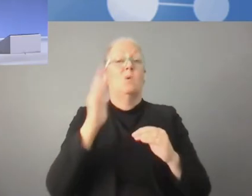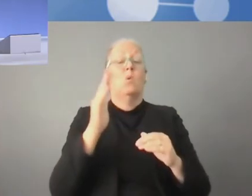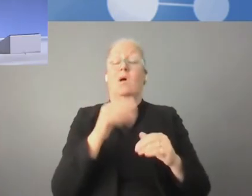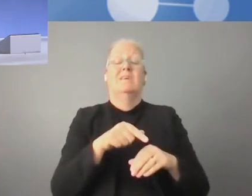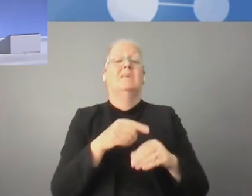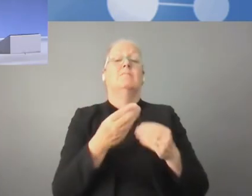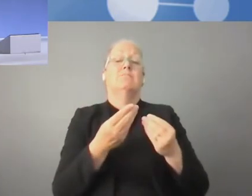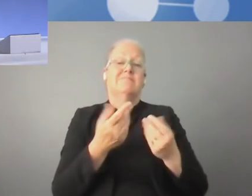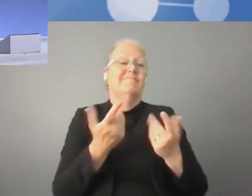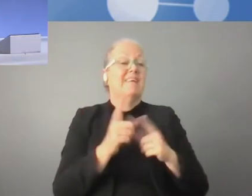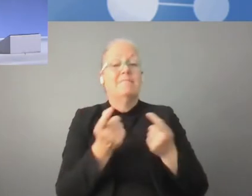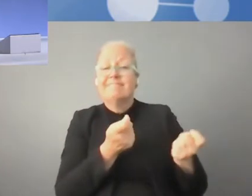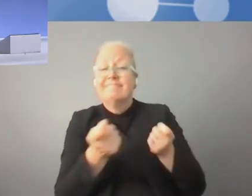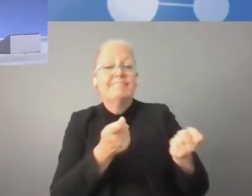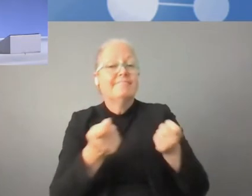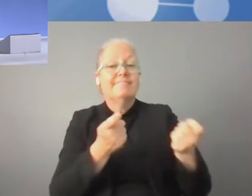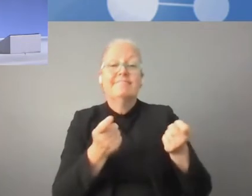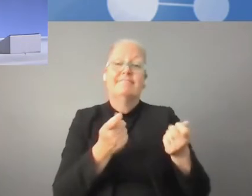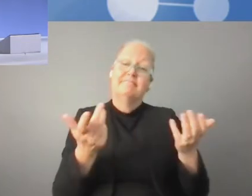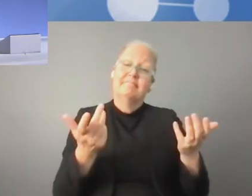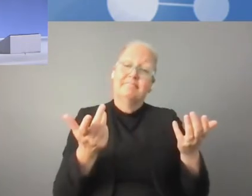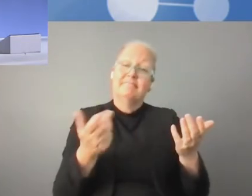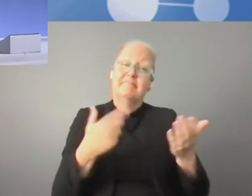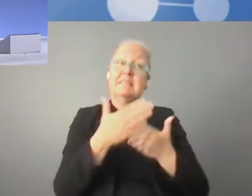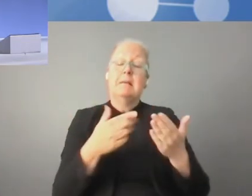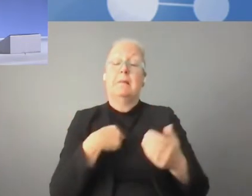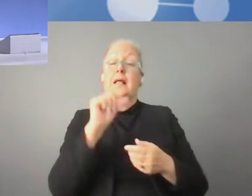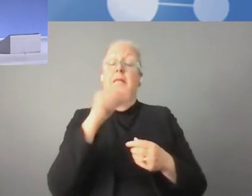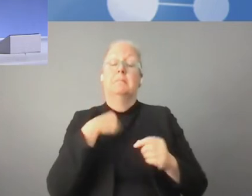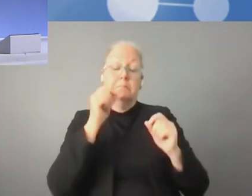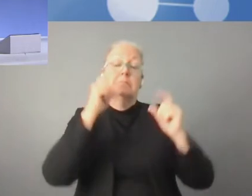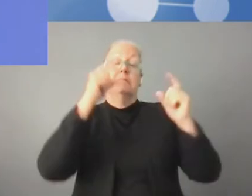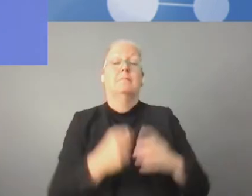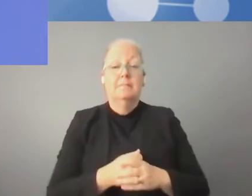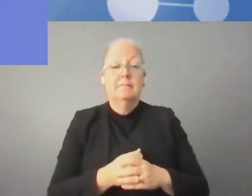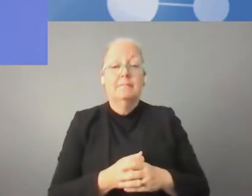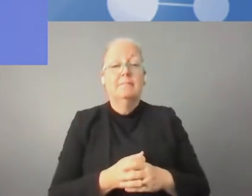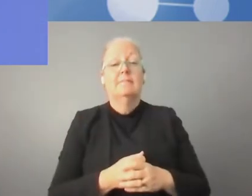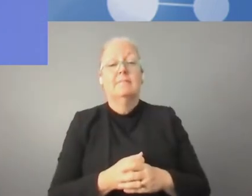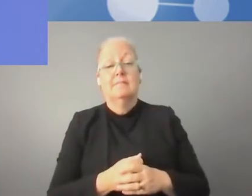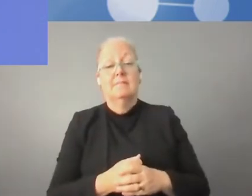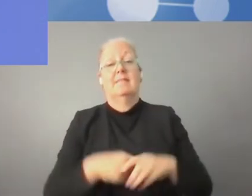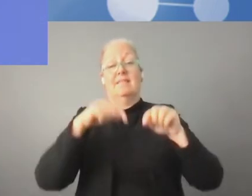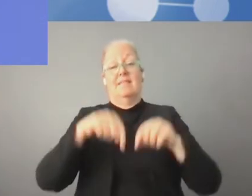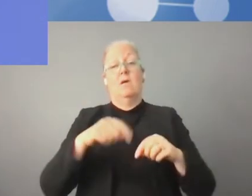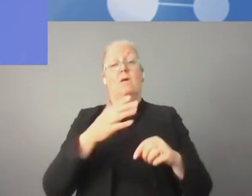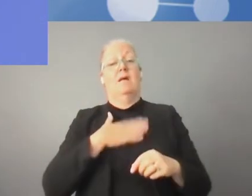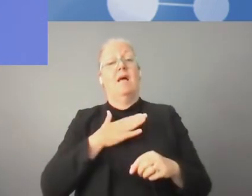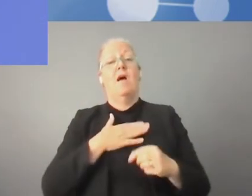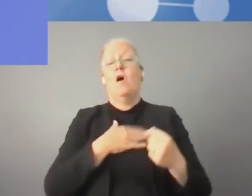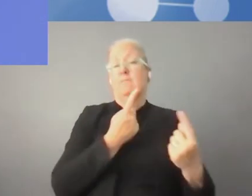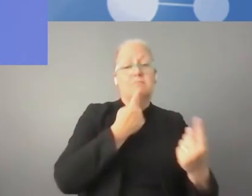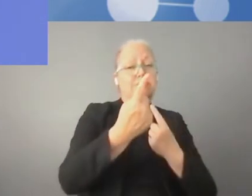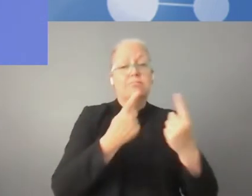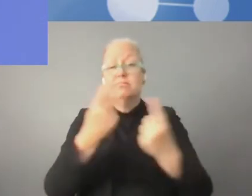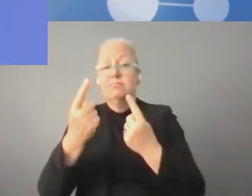的创新科技、数字科技当中能够更好的实施。那么在好的其他西方国家可